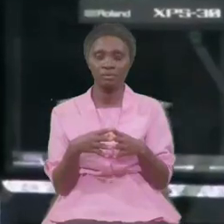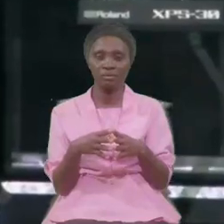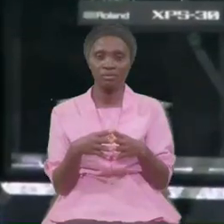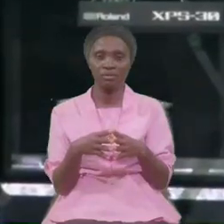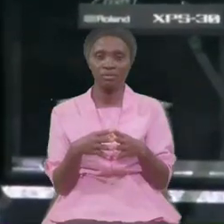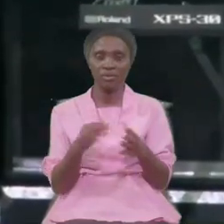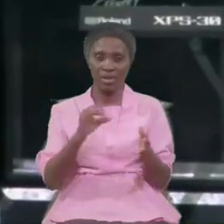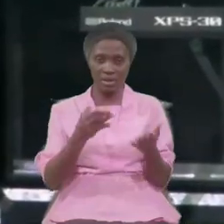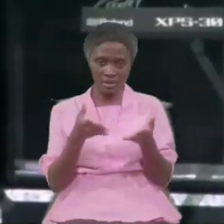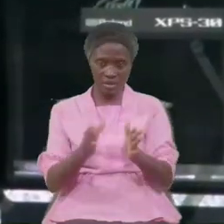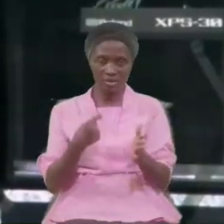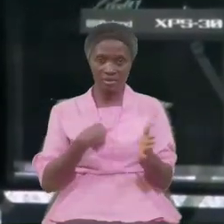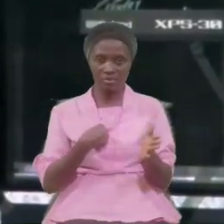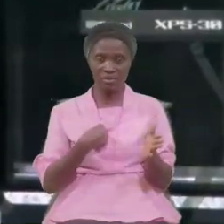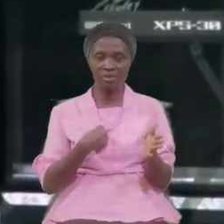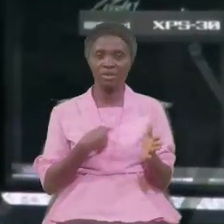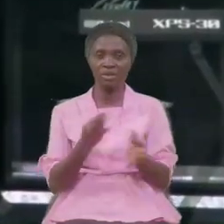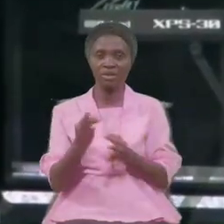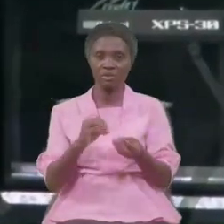au premier point.